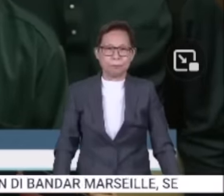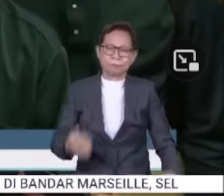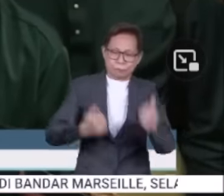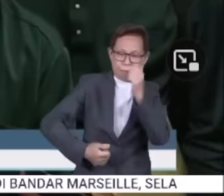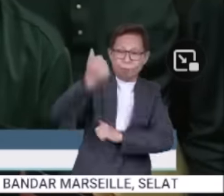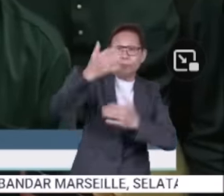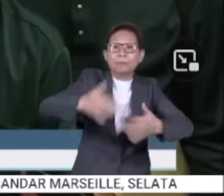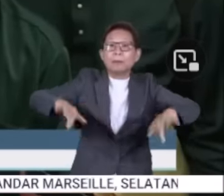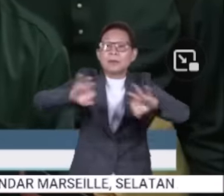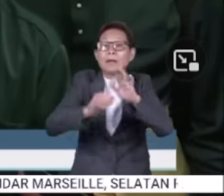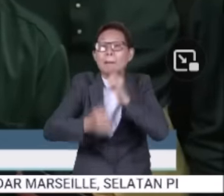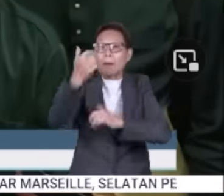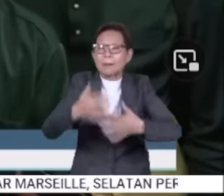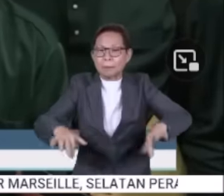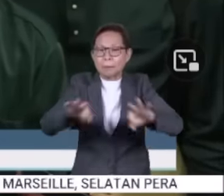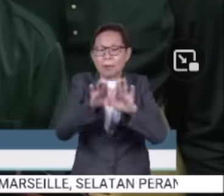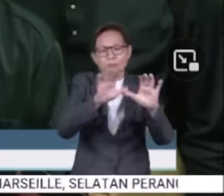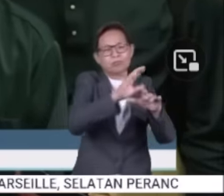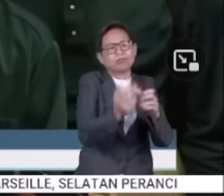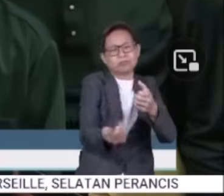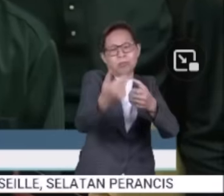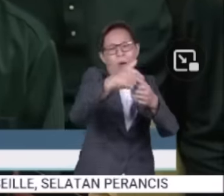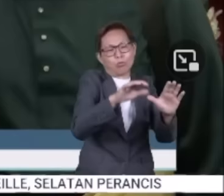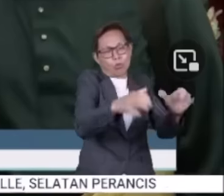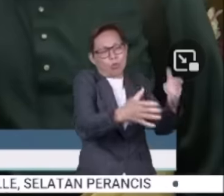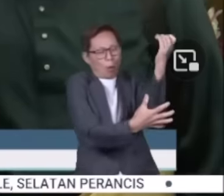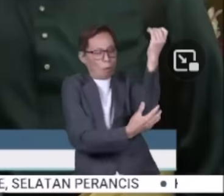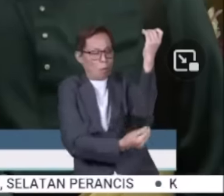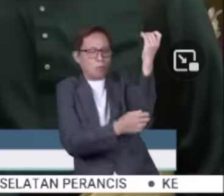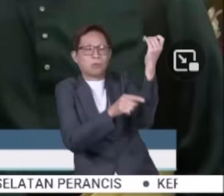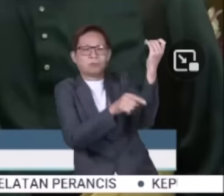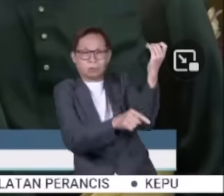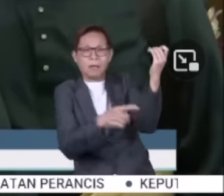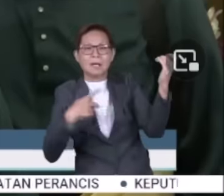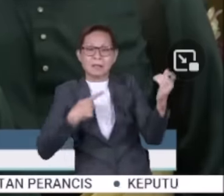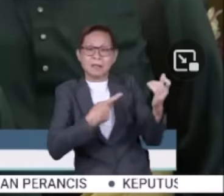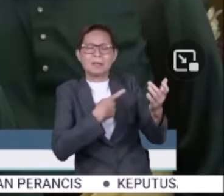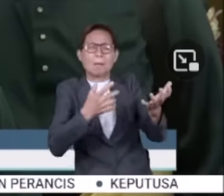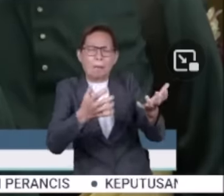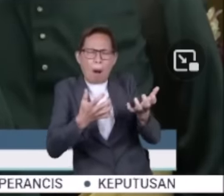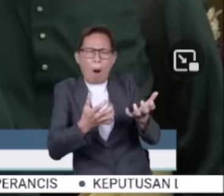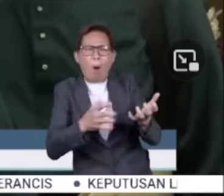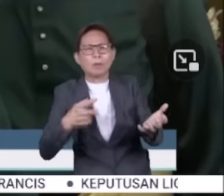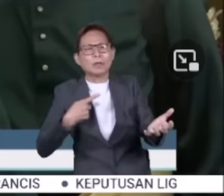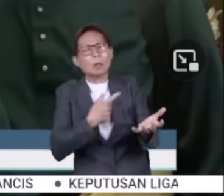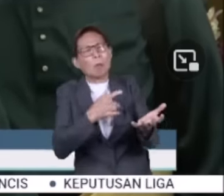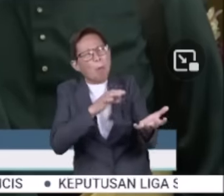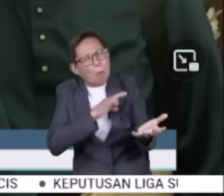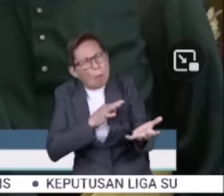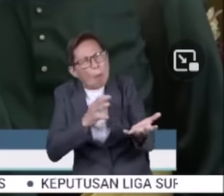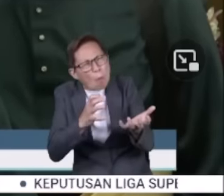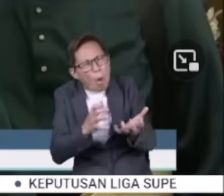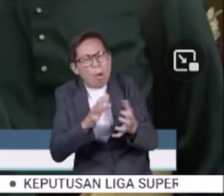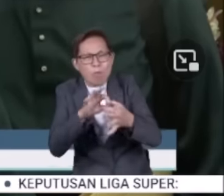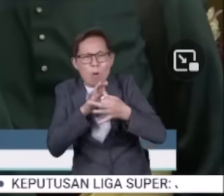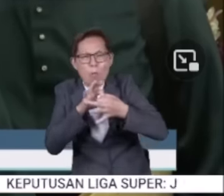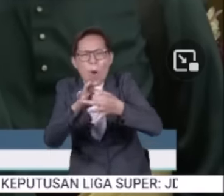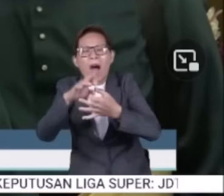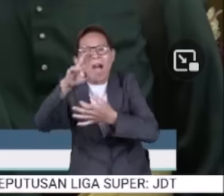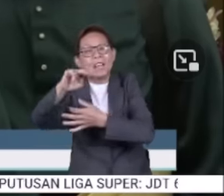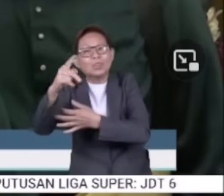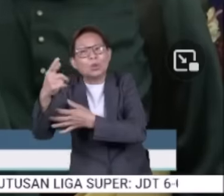penting melibatkan kepada golongan-golongan asnaf lah. Kita ingin bekerjasama dengan NGO lain